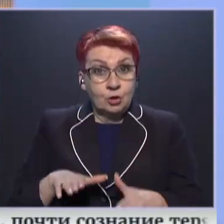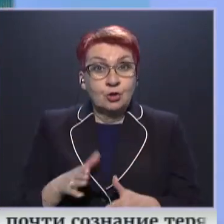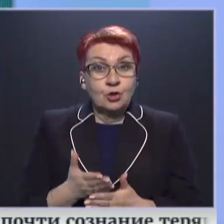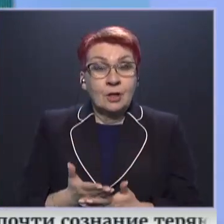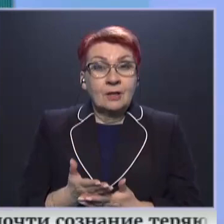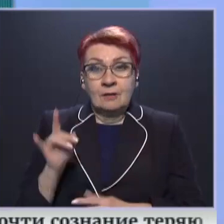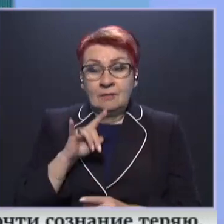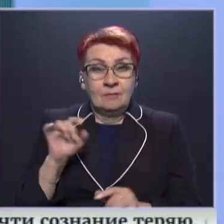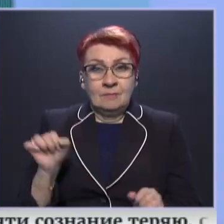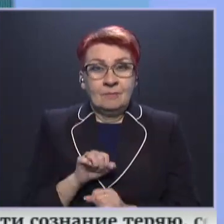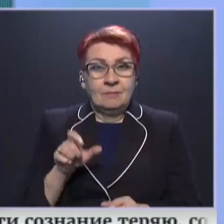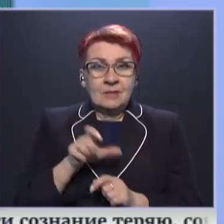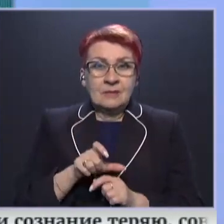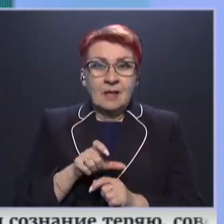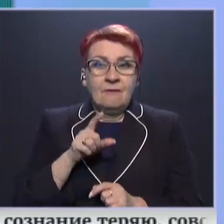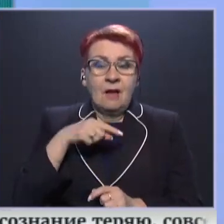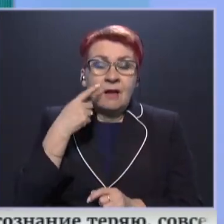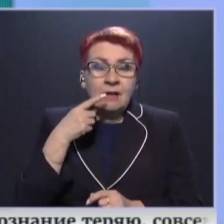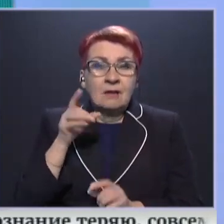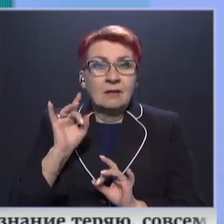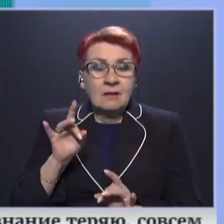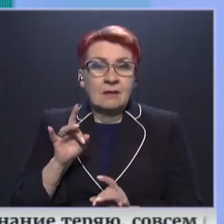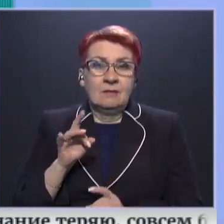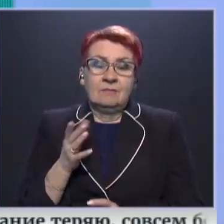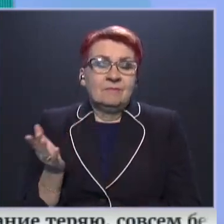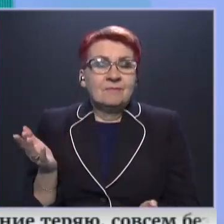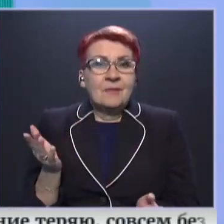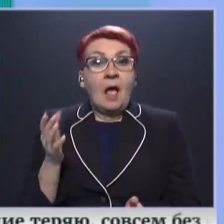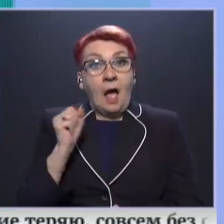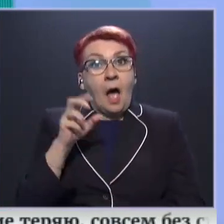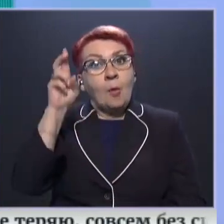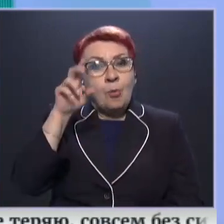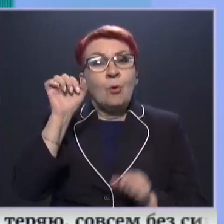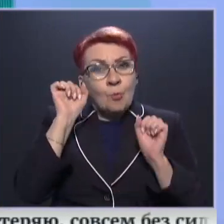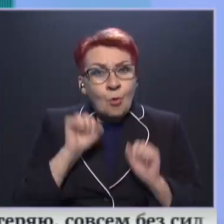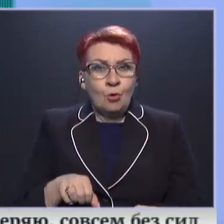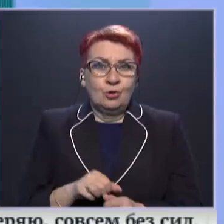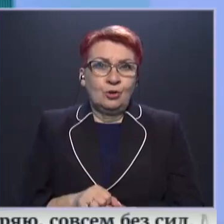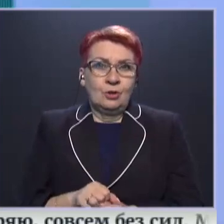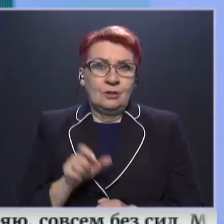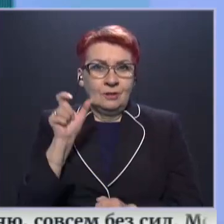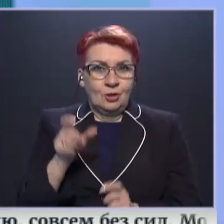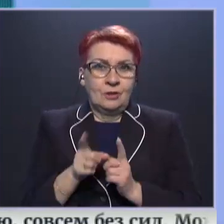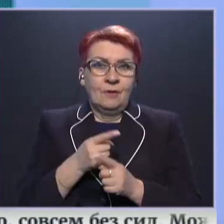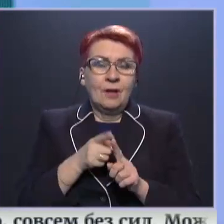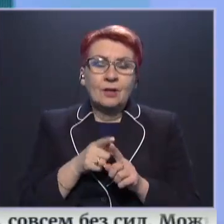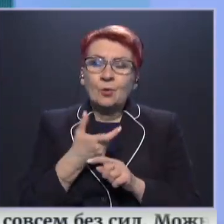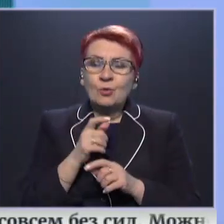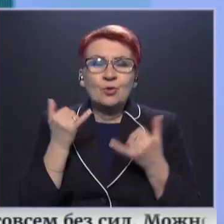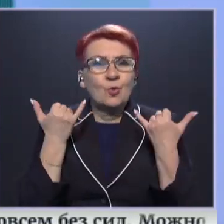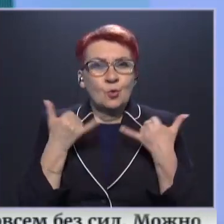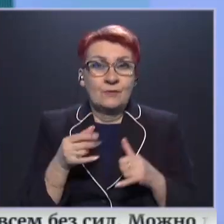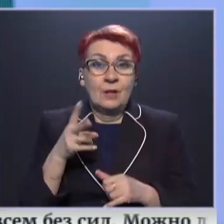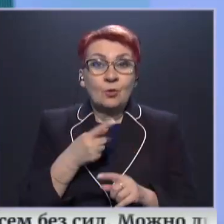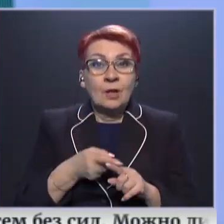убедишь. Слова наши не будут, они услышаны. А вот действительно то, что Бог может с человеком сделать, это удивительно. Но